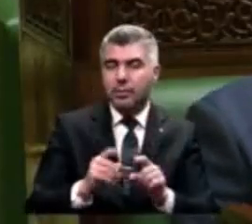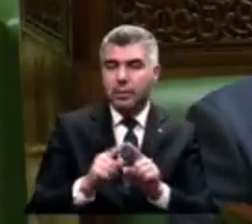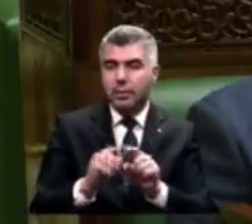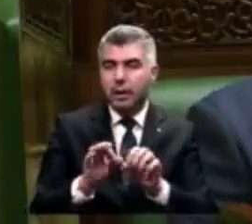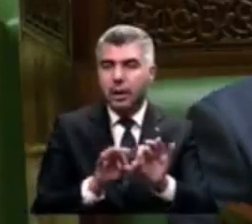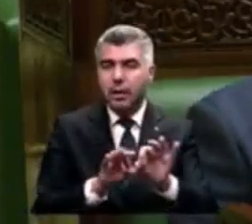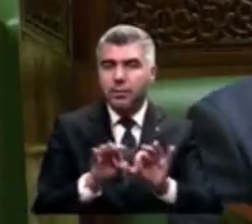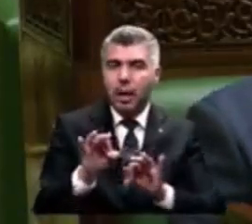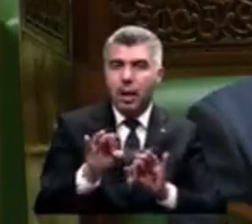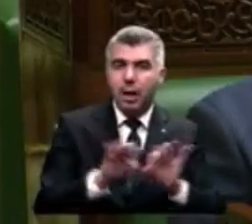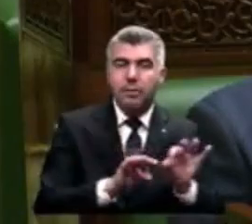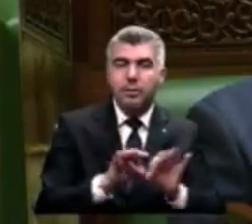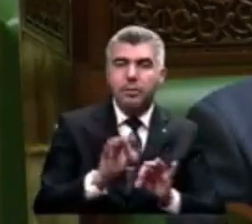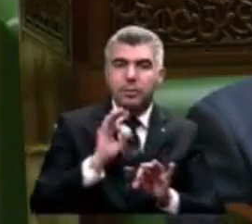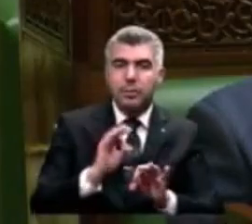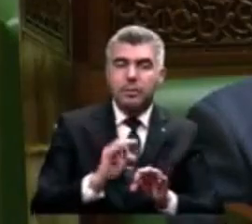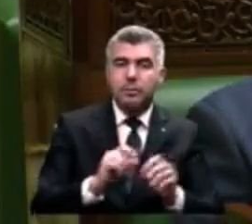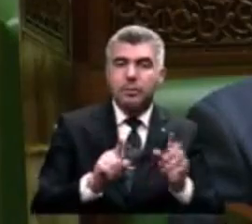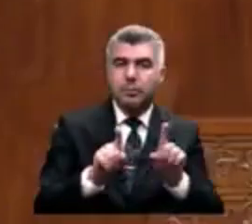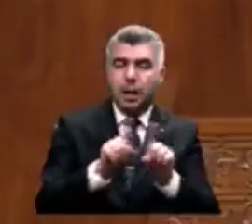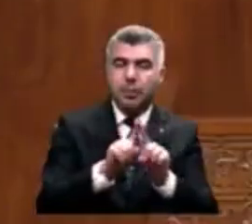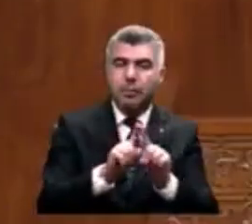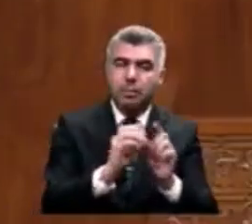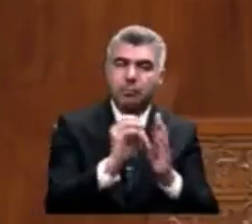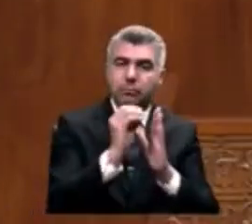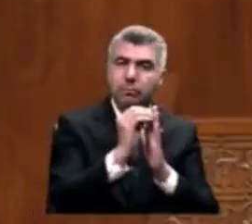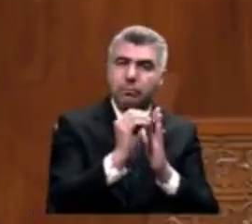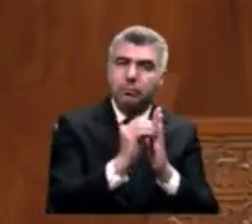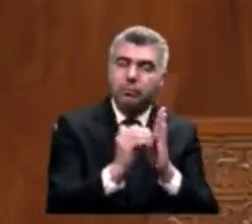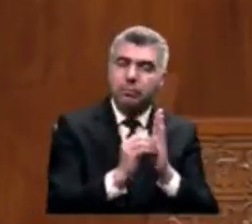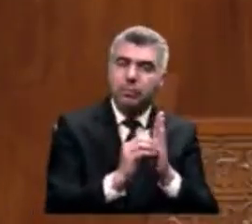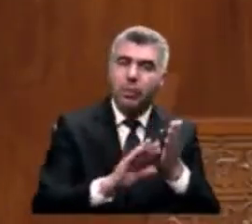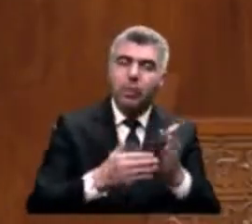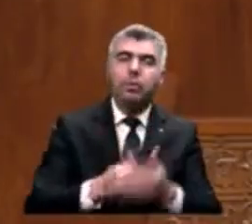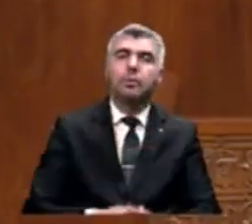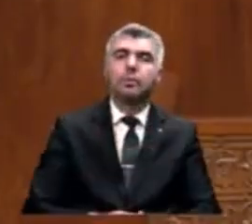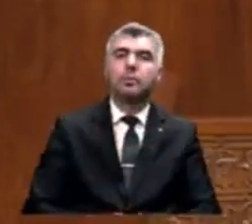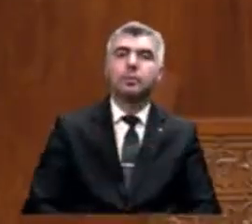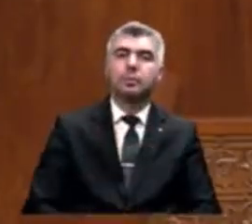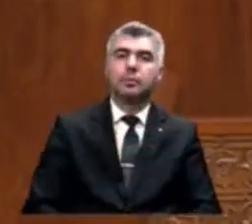الإجراءات اللي هي تخدت في هذا الاتجاه.